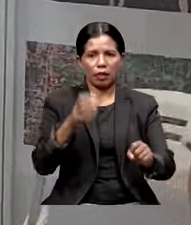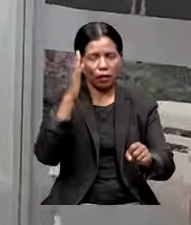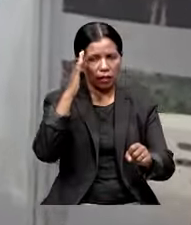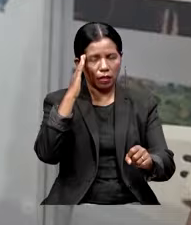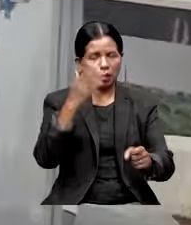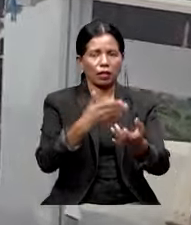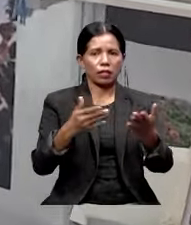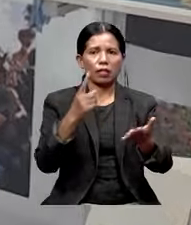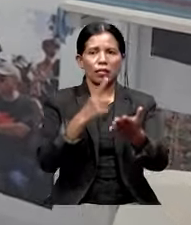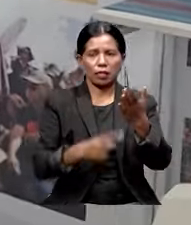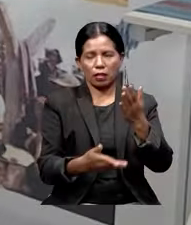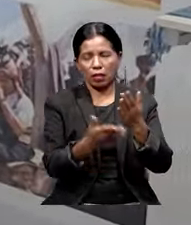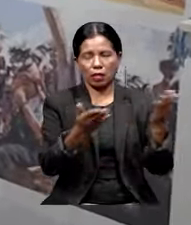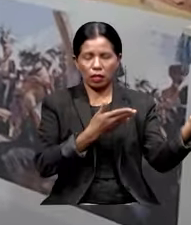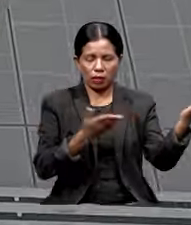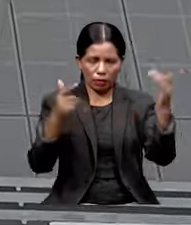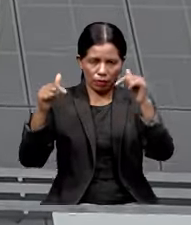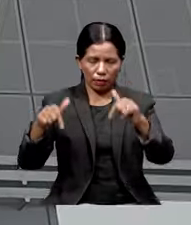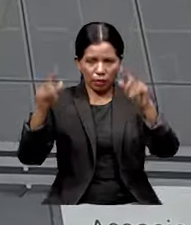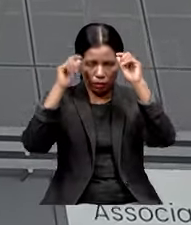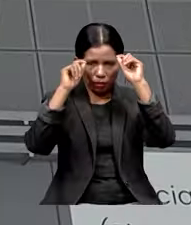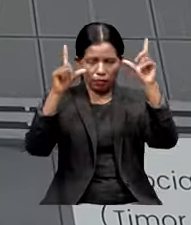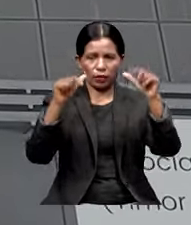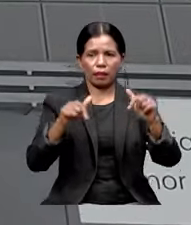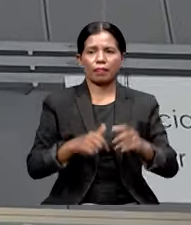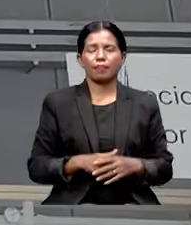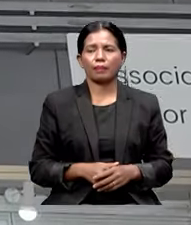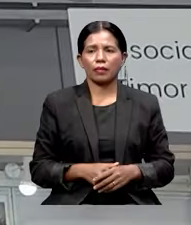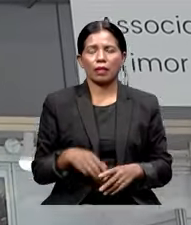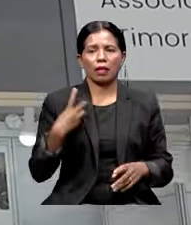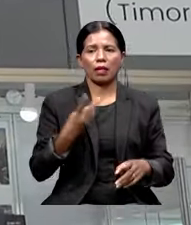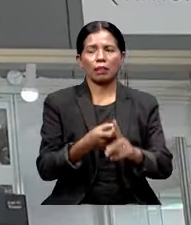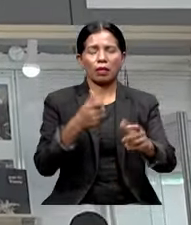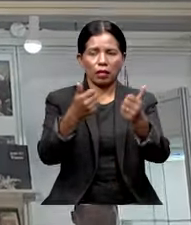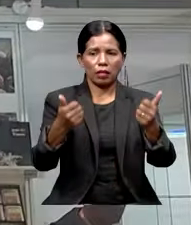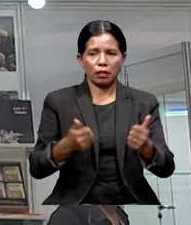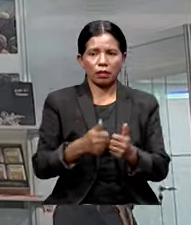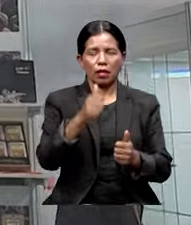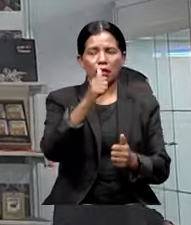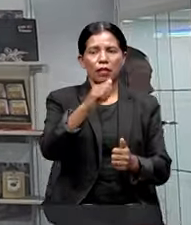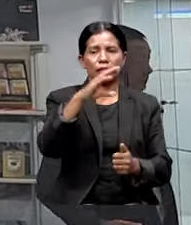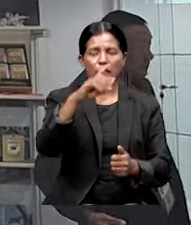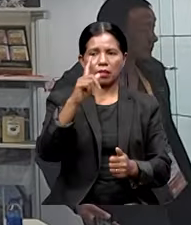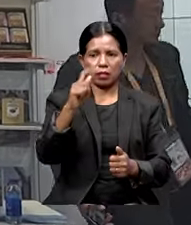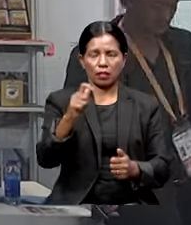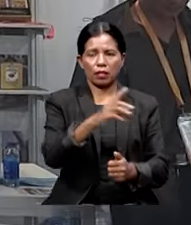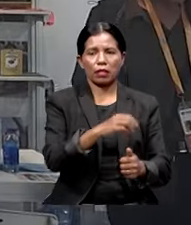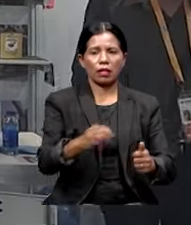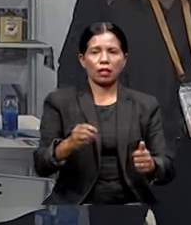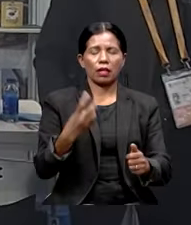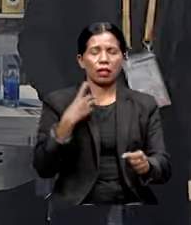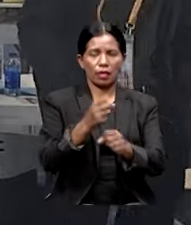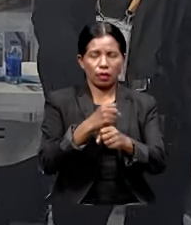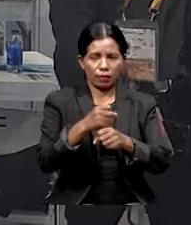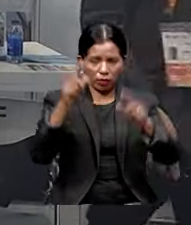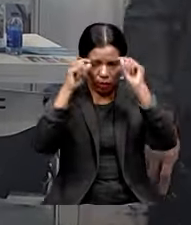tu saya dedet mak mana sih lah lori mai ha buti ane? Si, ami husi asosiasi Cafe Timor. Ane saya asosiasi Cafe Timor. Ami ini